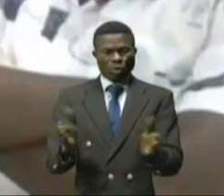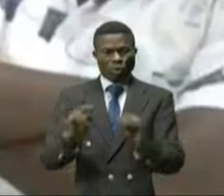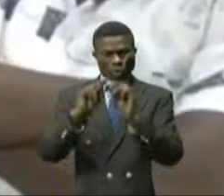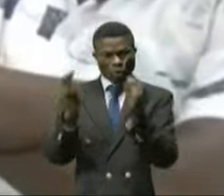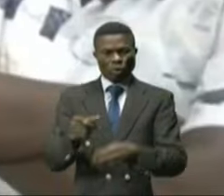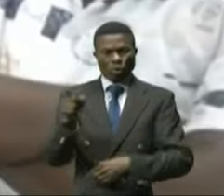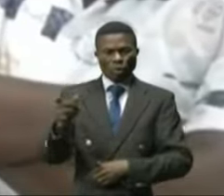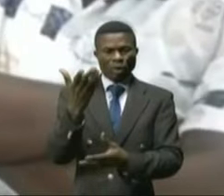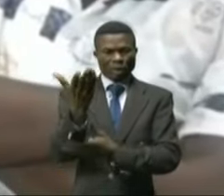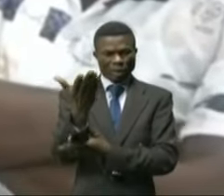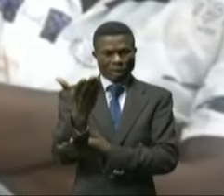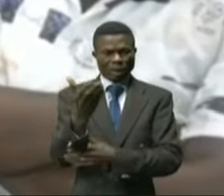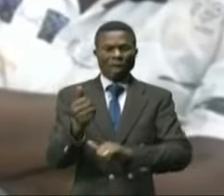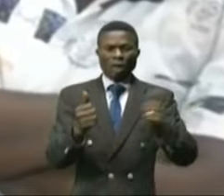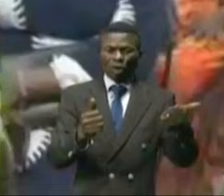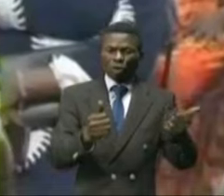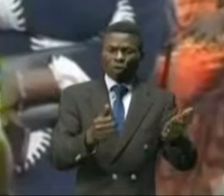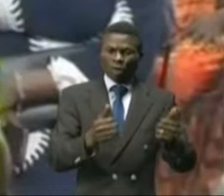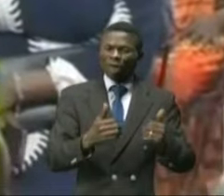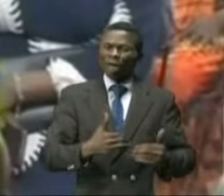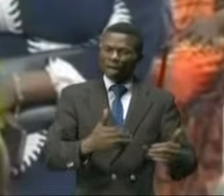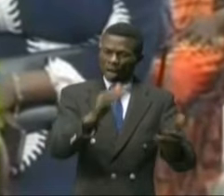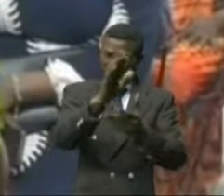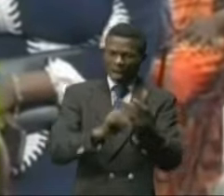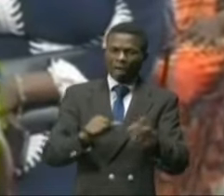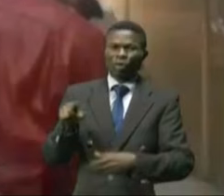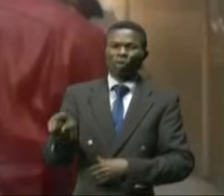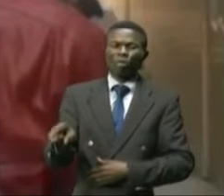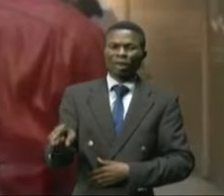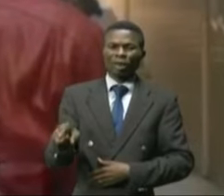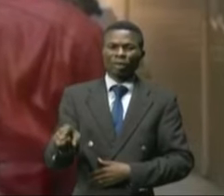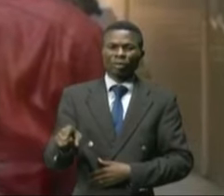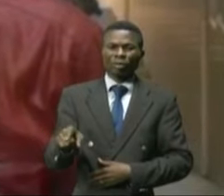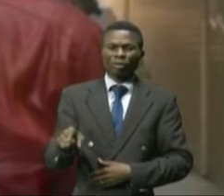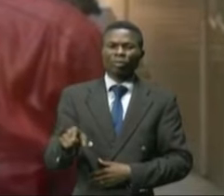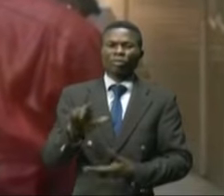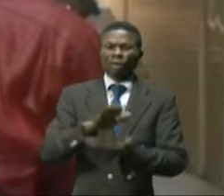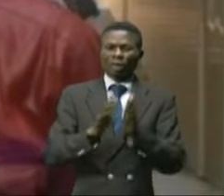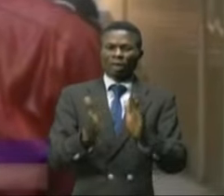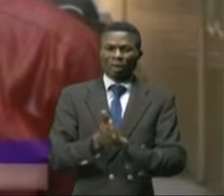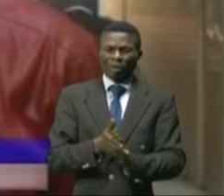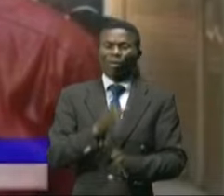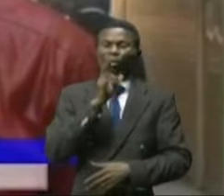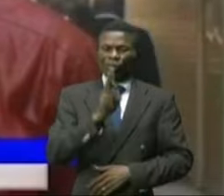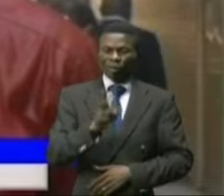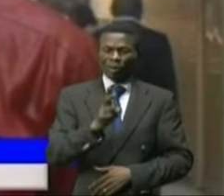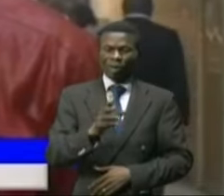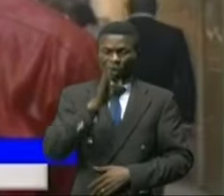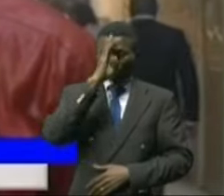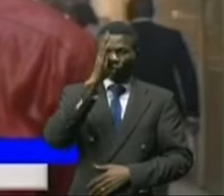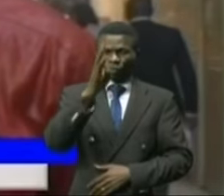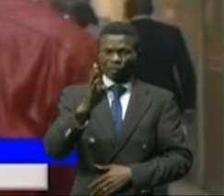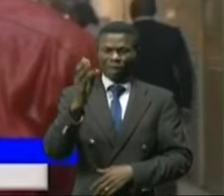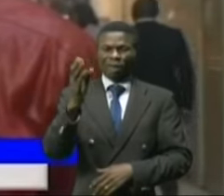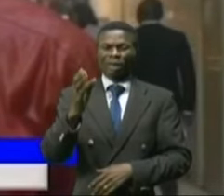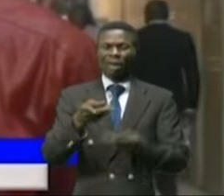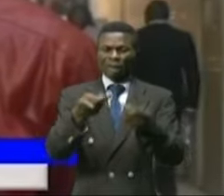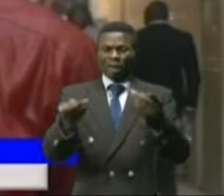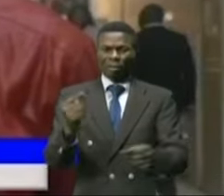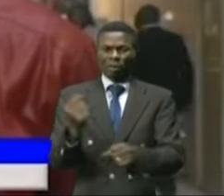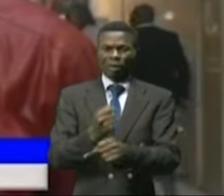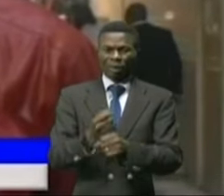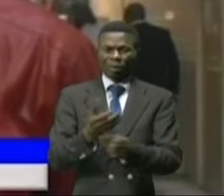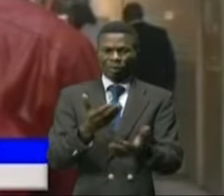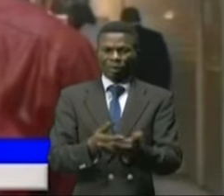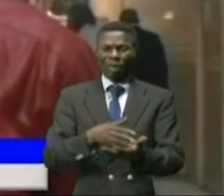et demander à ceux qui sont restés aussi de travailler dans la même lignée, d'être aussi vraiment fidèles à leur poste d'attache,